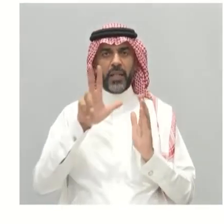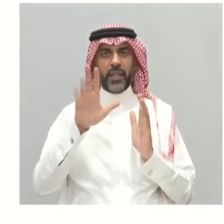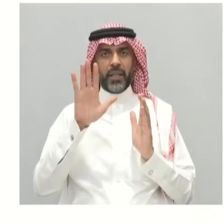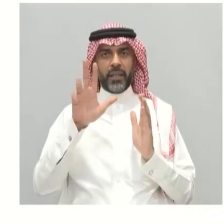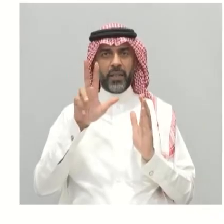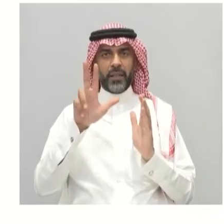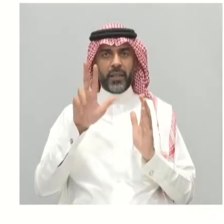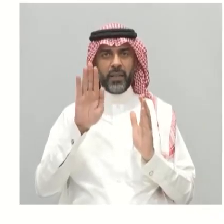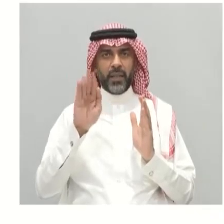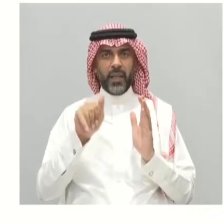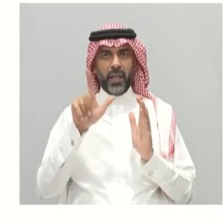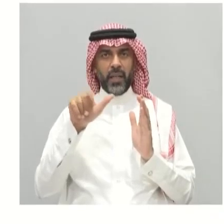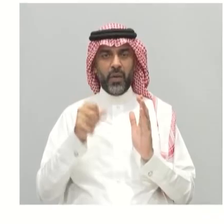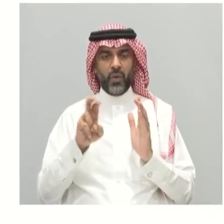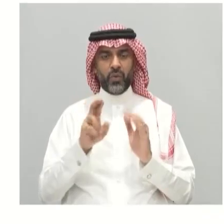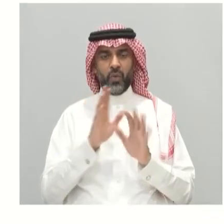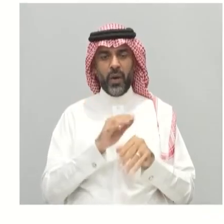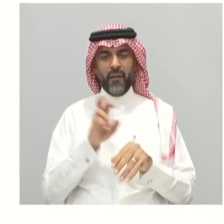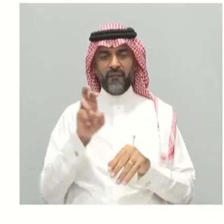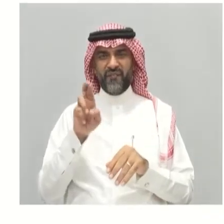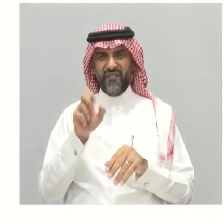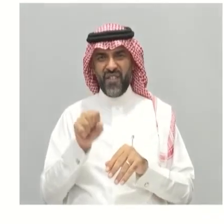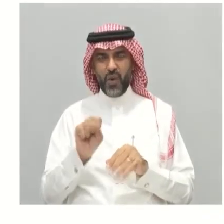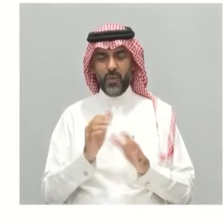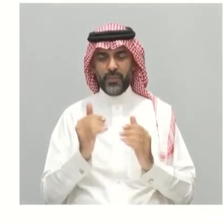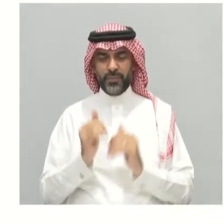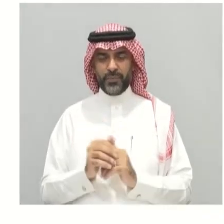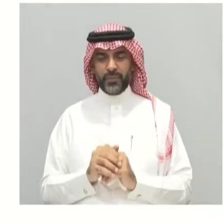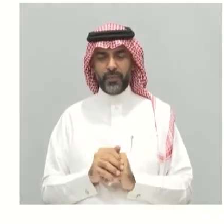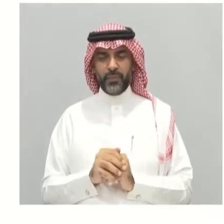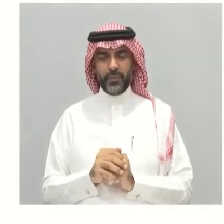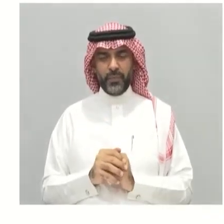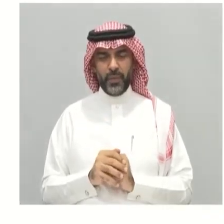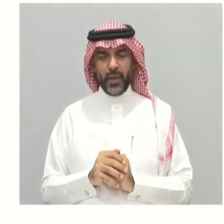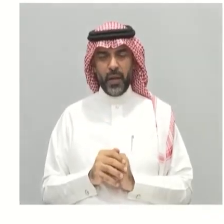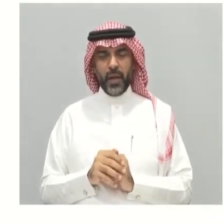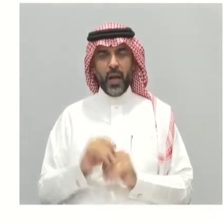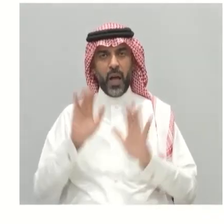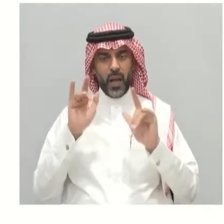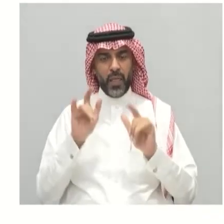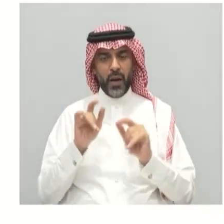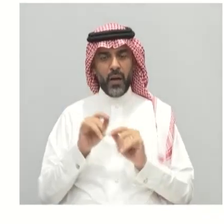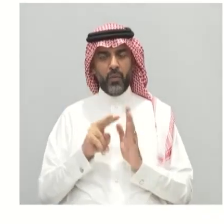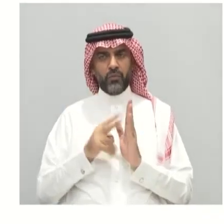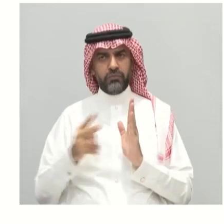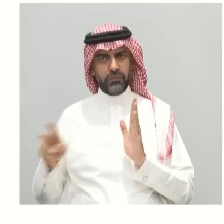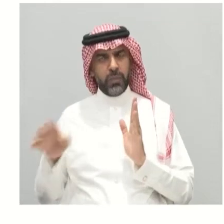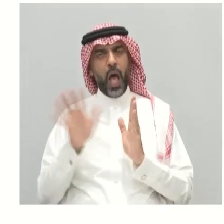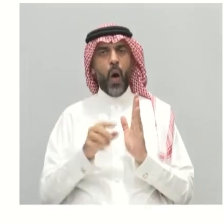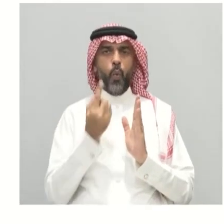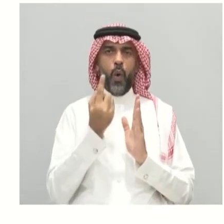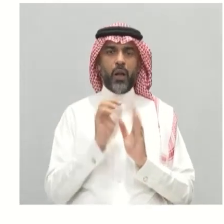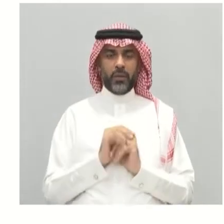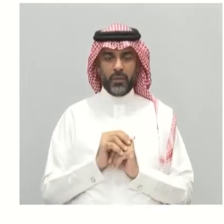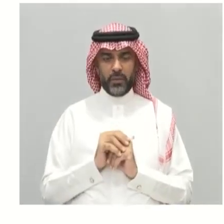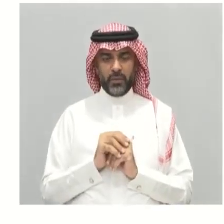وتمتلك صبغه الفيكوزانتين الطحالب الخضراء قد تكون وحيده والبعض منها عديده وتمتلك جدار خلوي مكون